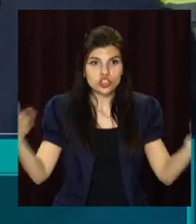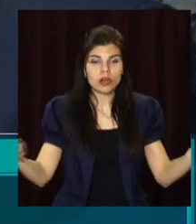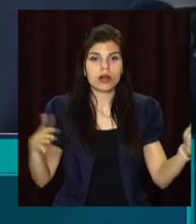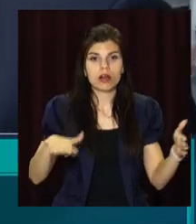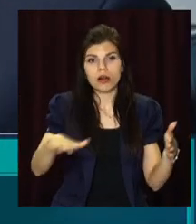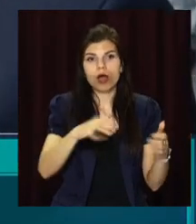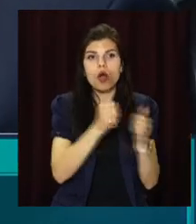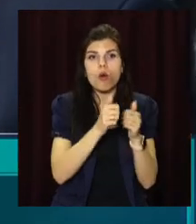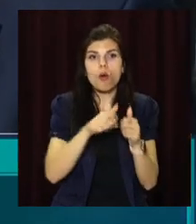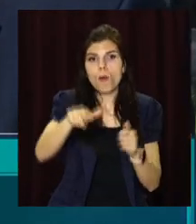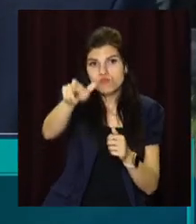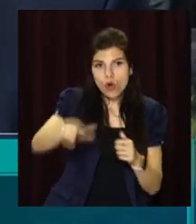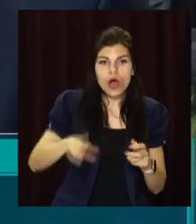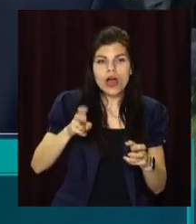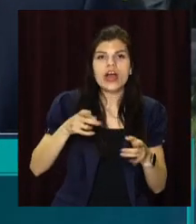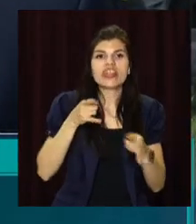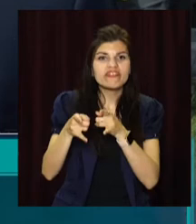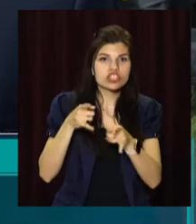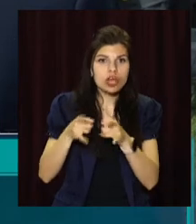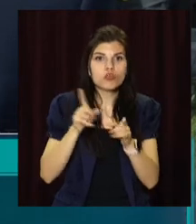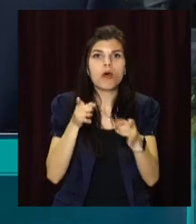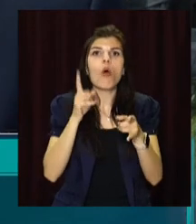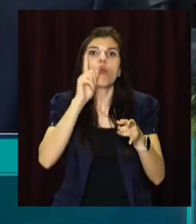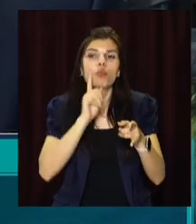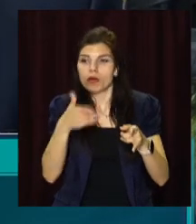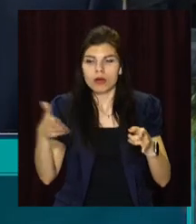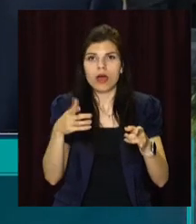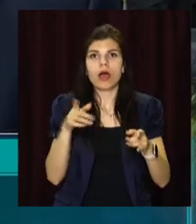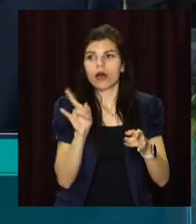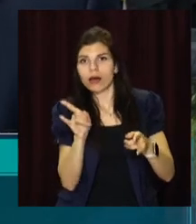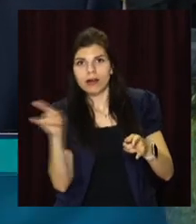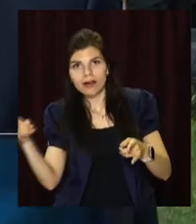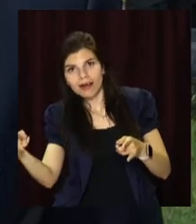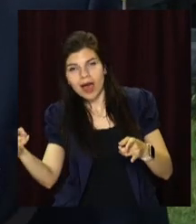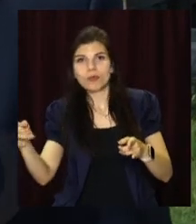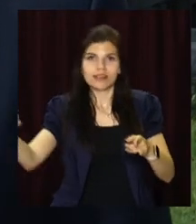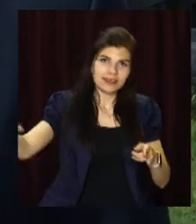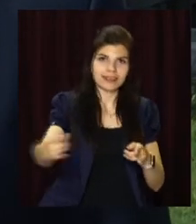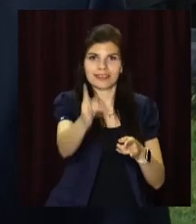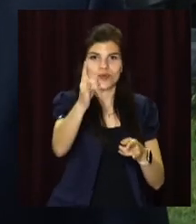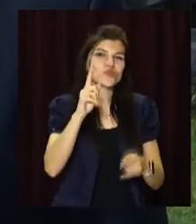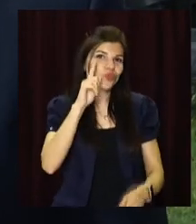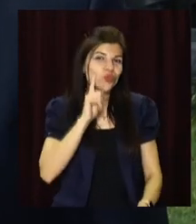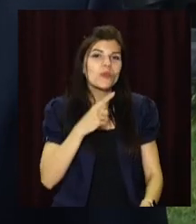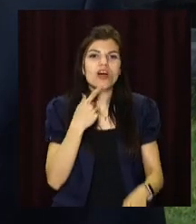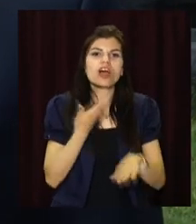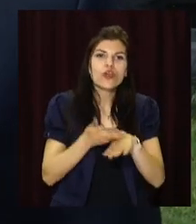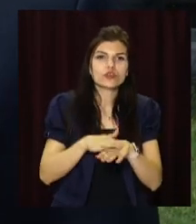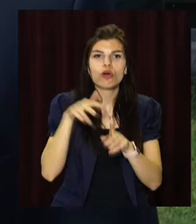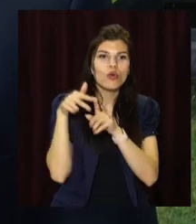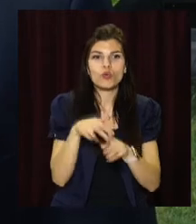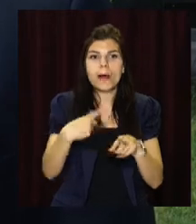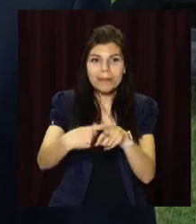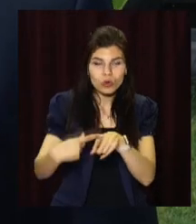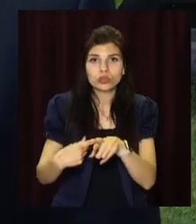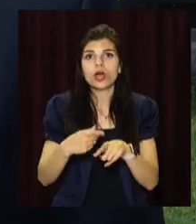додаткову полосу движення, щоб легше було роз'їжджатися транспорт. Тобто наша основна задача – всі наші найтяжкі, найзагружені